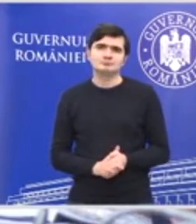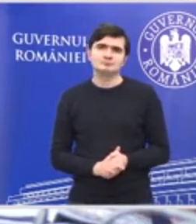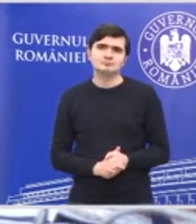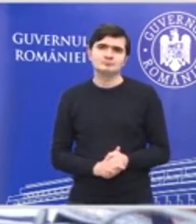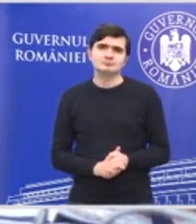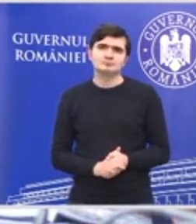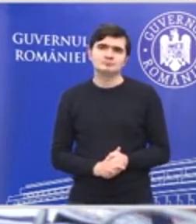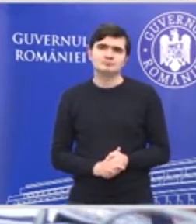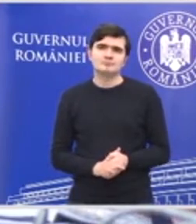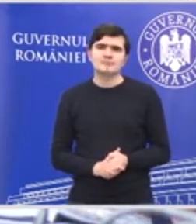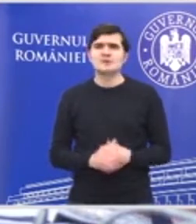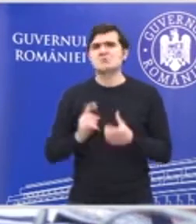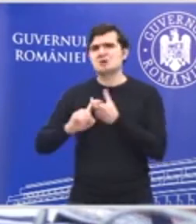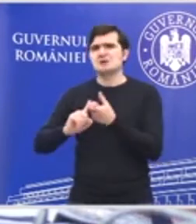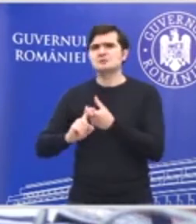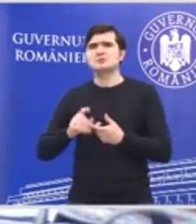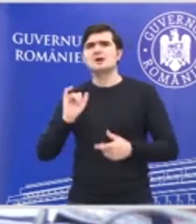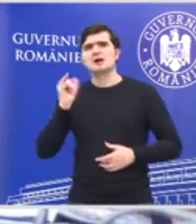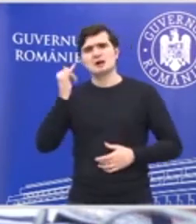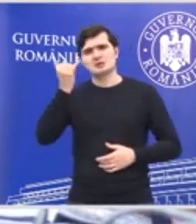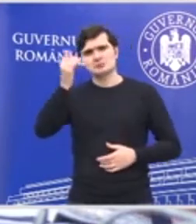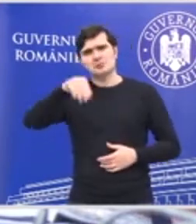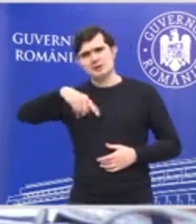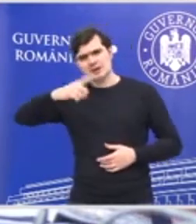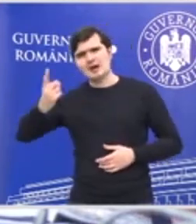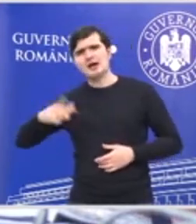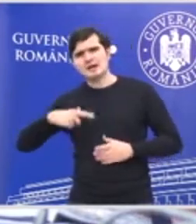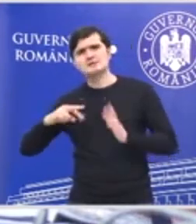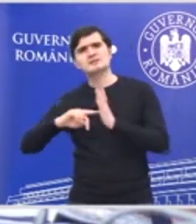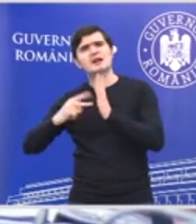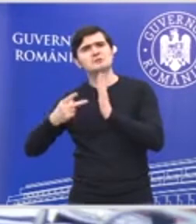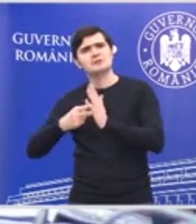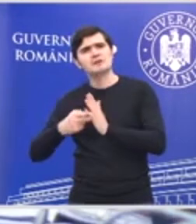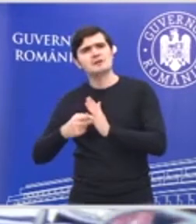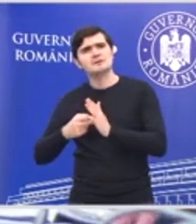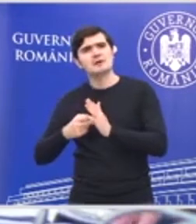Partea cu călătoria este rezolvată și rezolvabilă prin